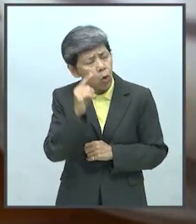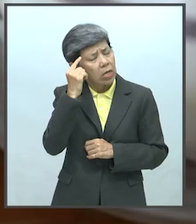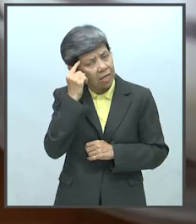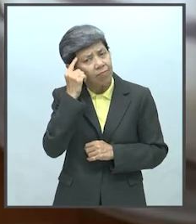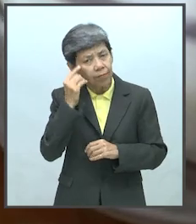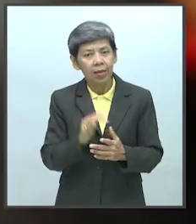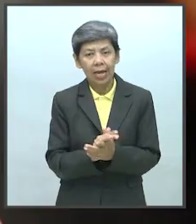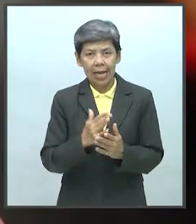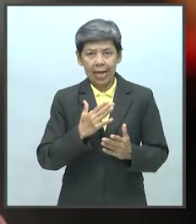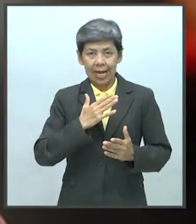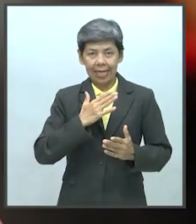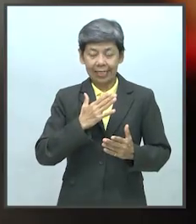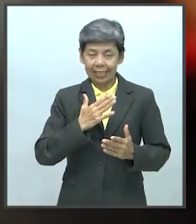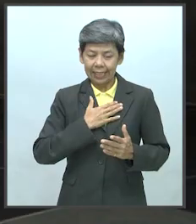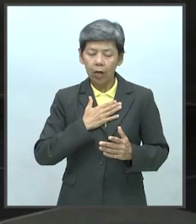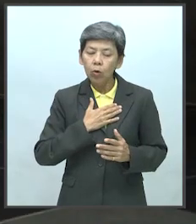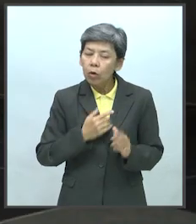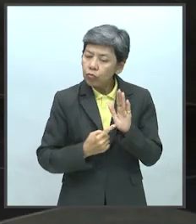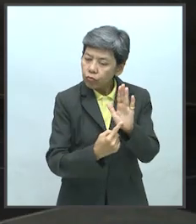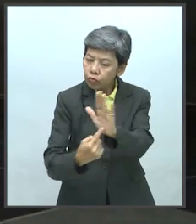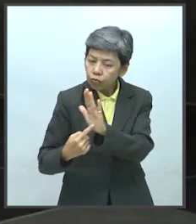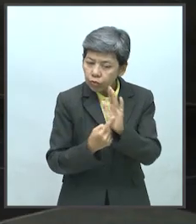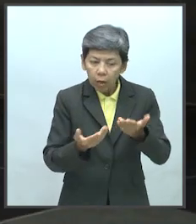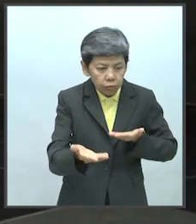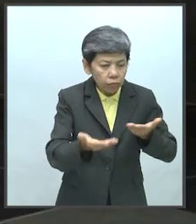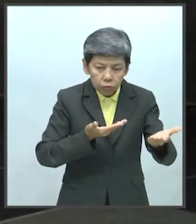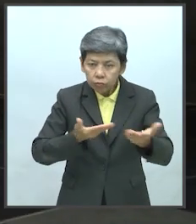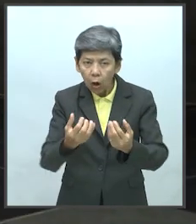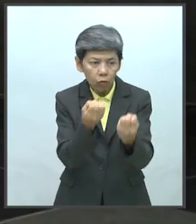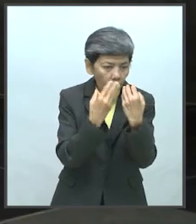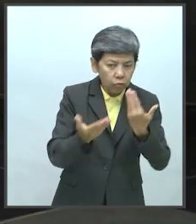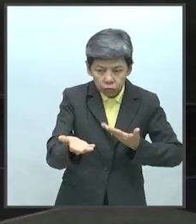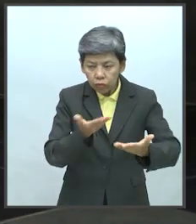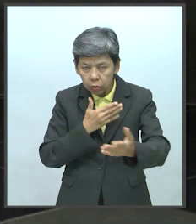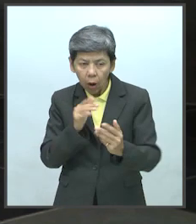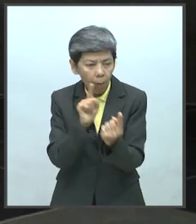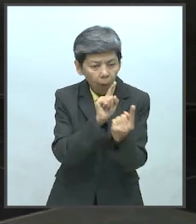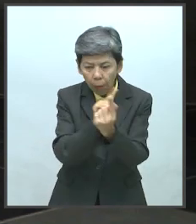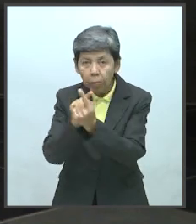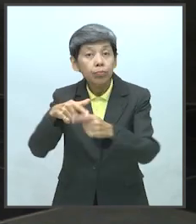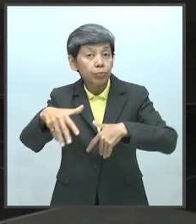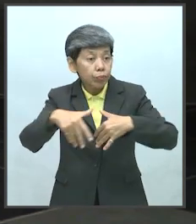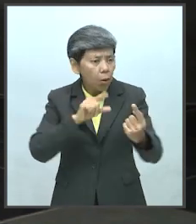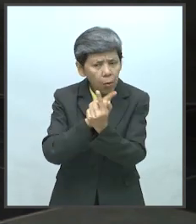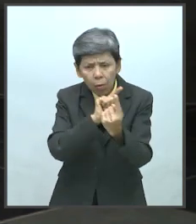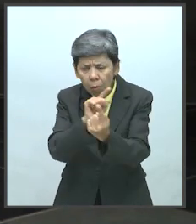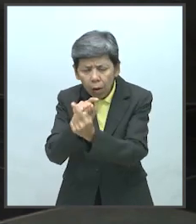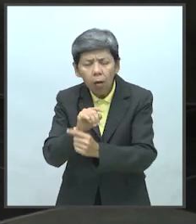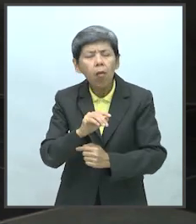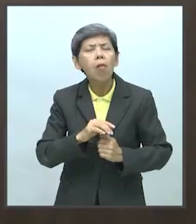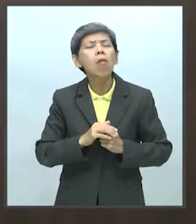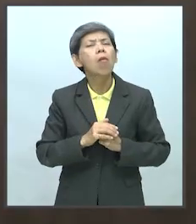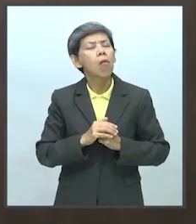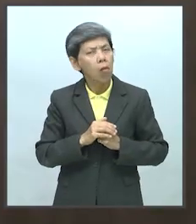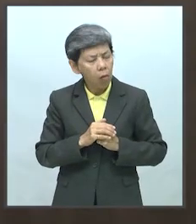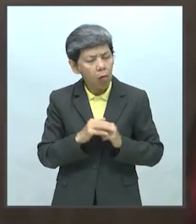ะครับพอเราได้ออกสาธิตได้แลกเปลี่ยนความรู้นะครับได้ลงชุมชนได้ลงพื้นที่จริงๆเนี่ยเราก็ได้รู้ว่า